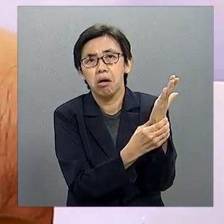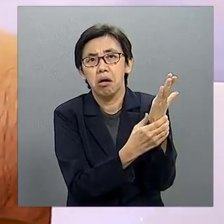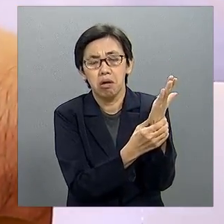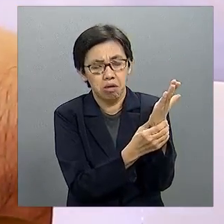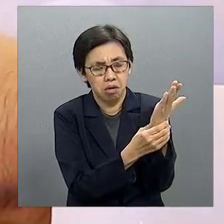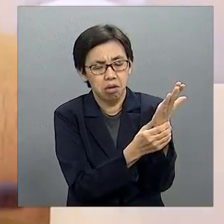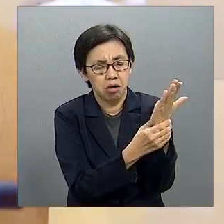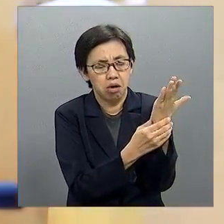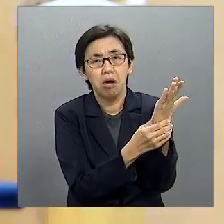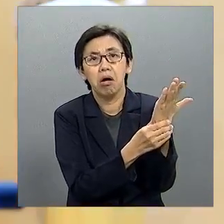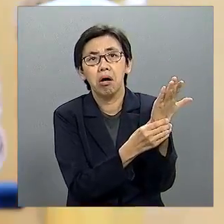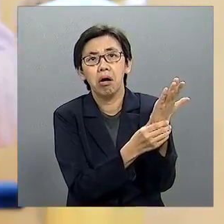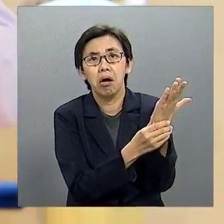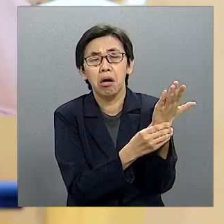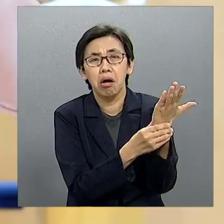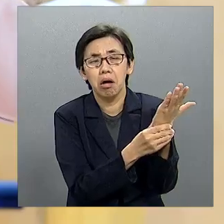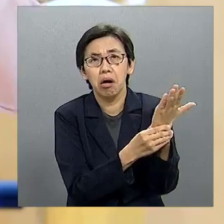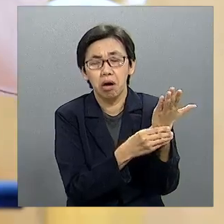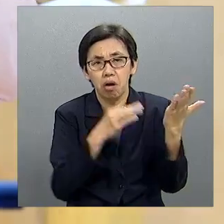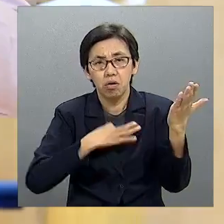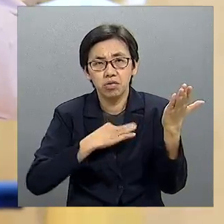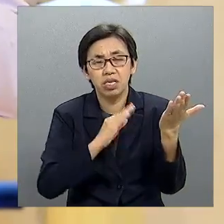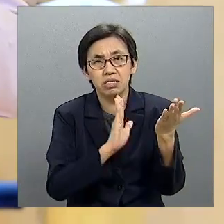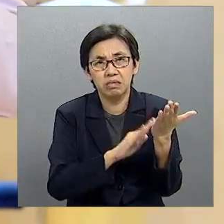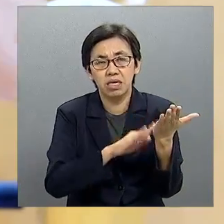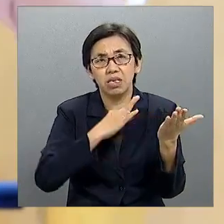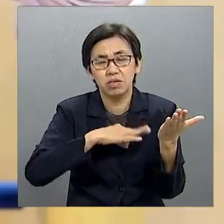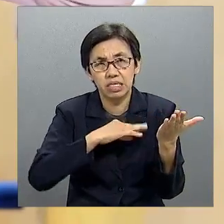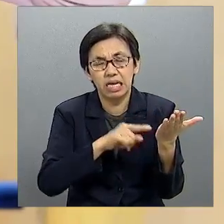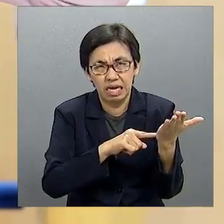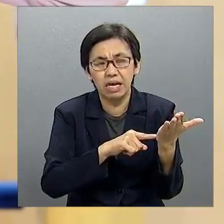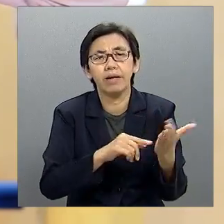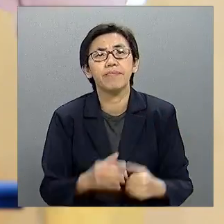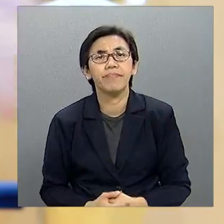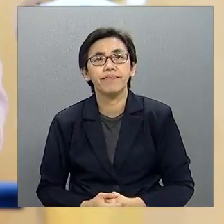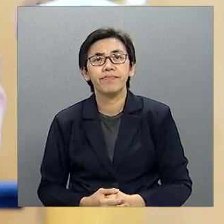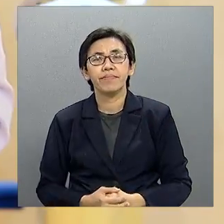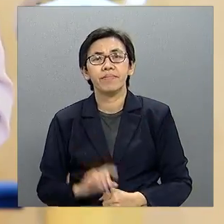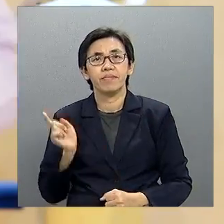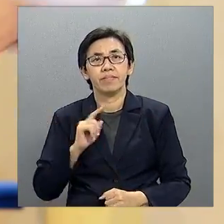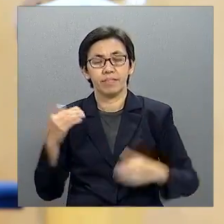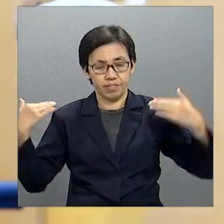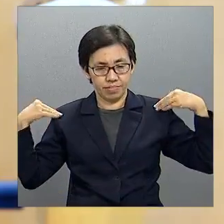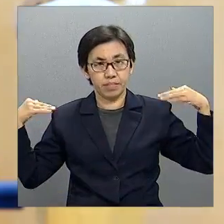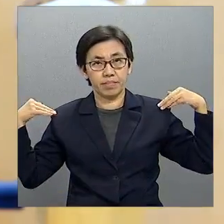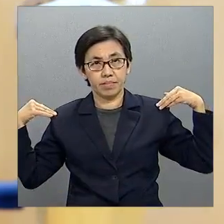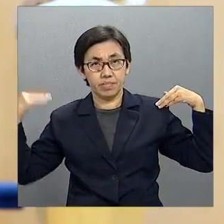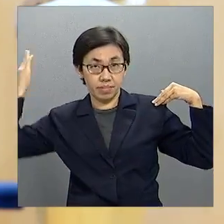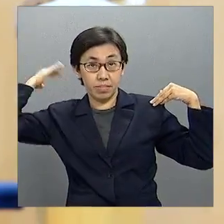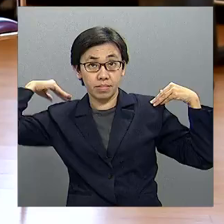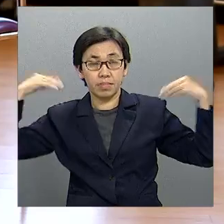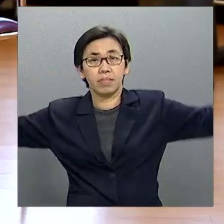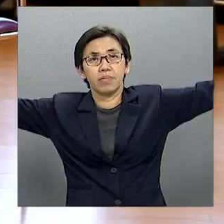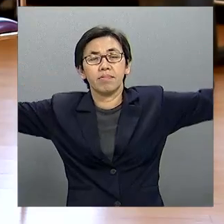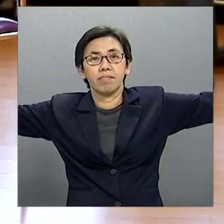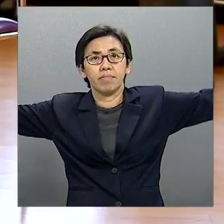อีกท่านึงท่าสุดท้ายก็คือเราจะเขาเรียก reverse ตัวกลุ่มกล้ามเนื้อด้านหน้านะครับโดยไปบริหารตัวกลุ่มกล้ามเนื้อด้านหลังนะครับด้วยการที่เรากาง